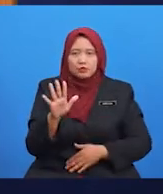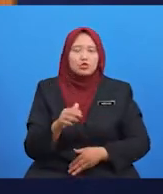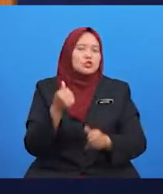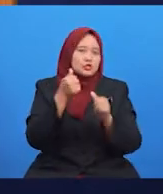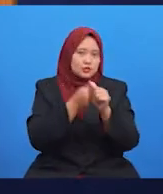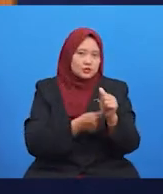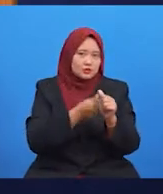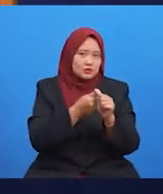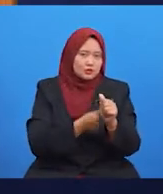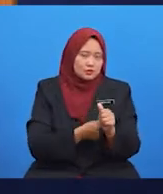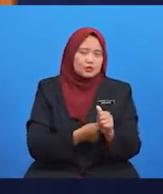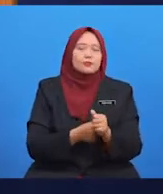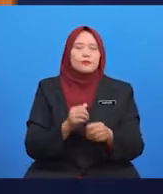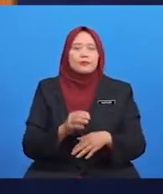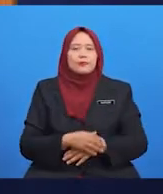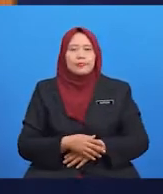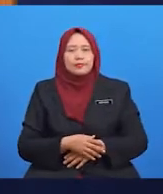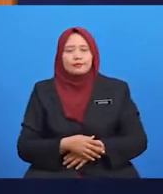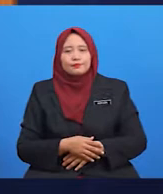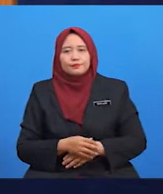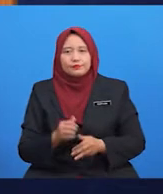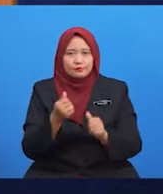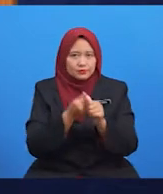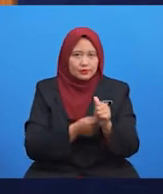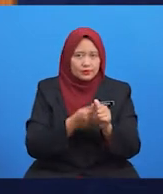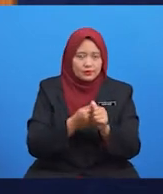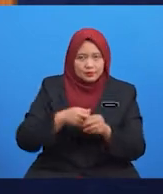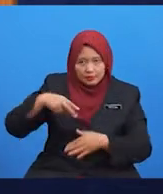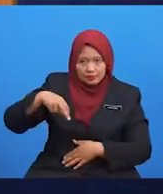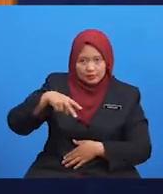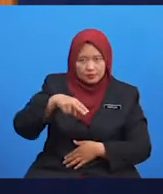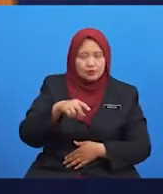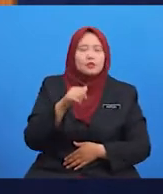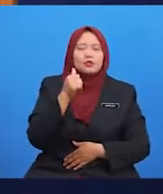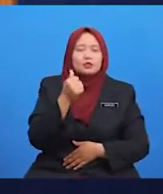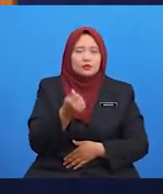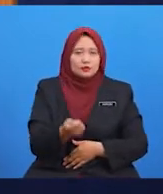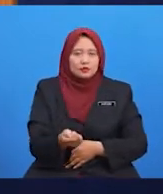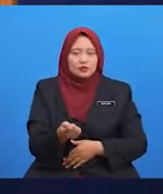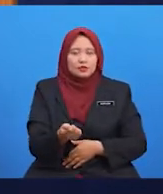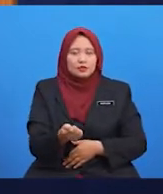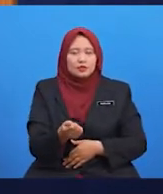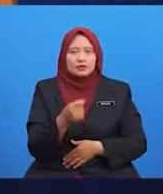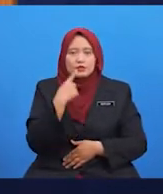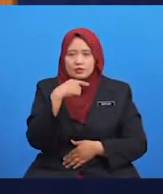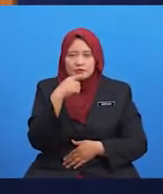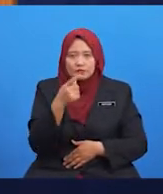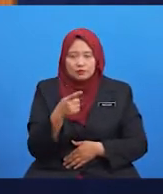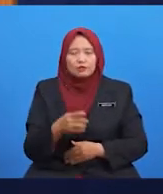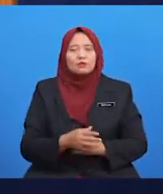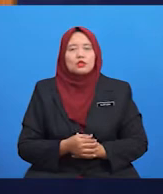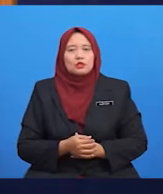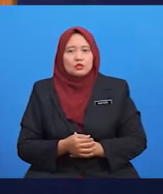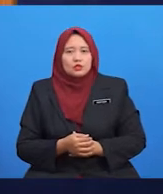setiap derap sepatunya, dia menyebut kebesaran Allah. Setiap